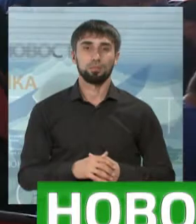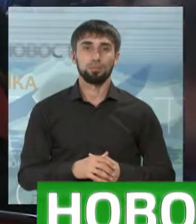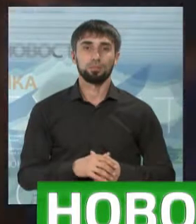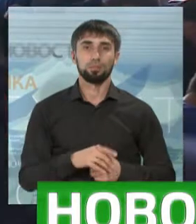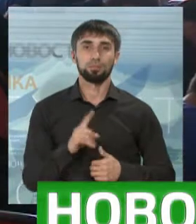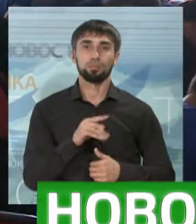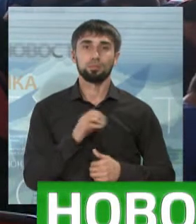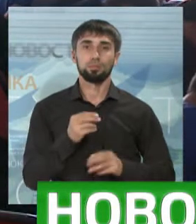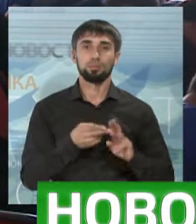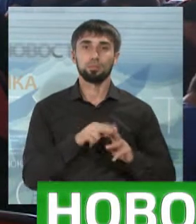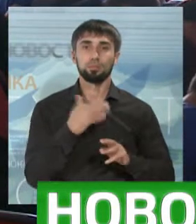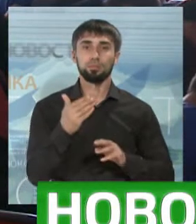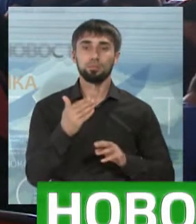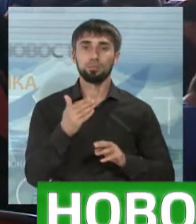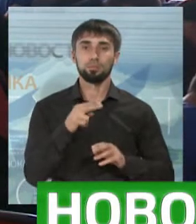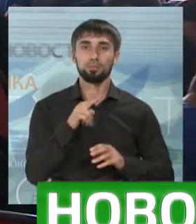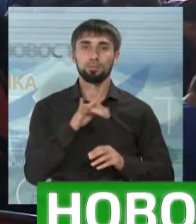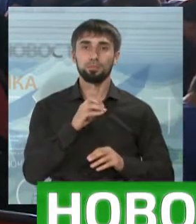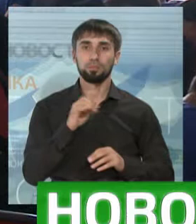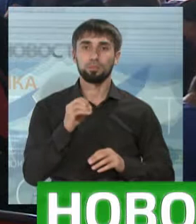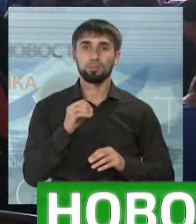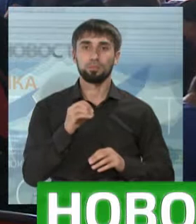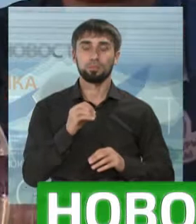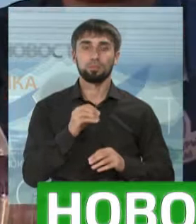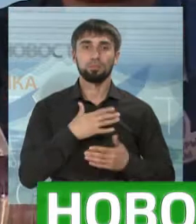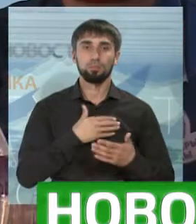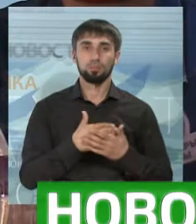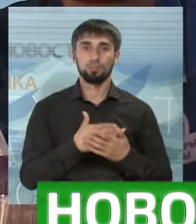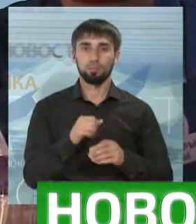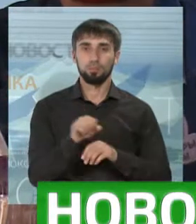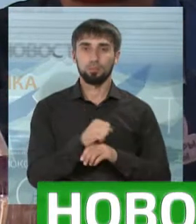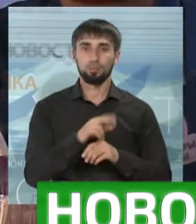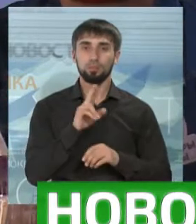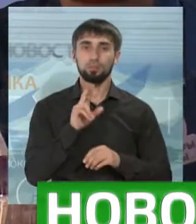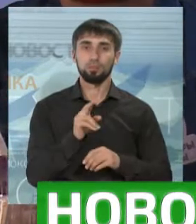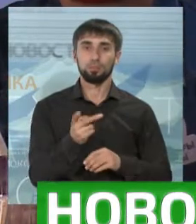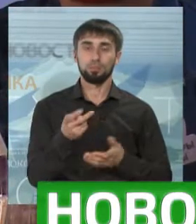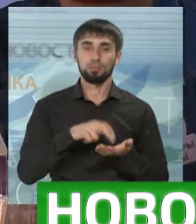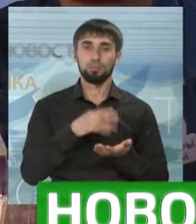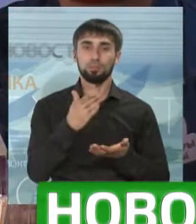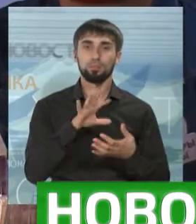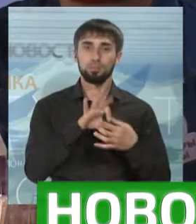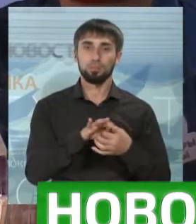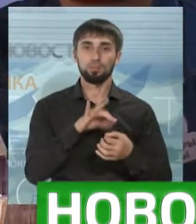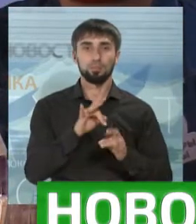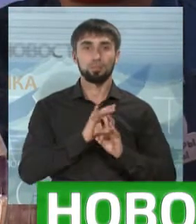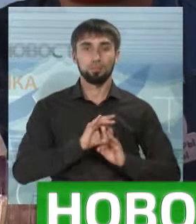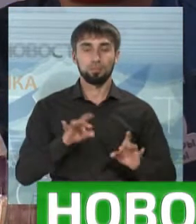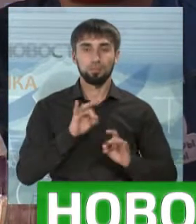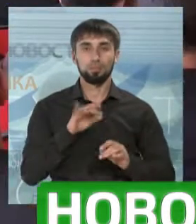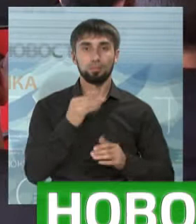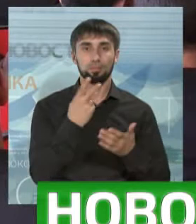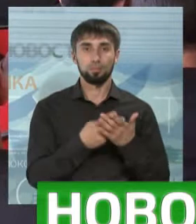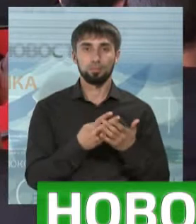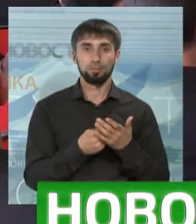Что же это за движение «Волонтеры Победы» и как стать его участником? Студентам пожарно-спасательного колледжа рассказывают и наглядно